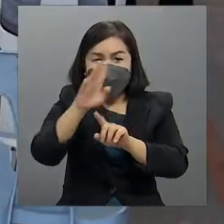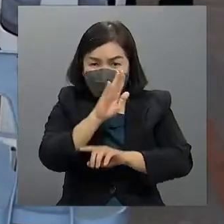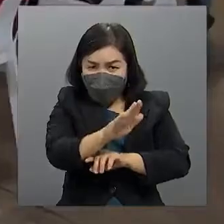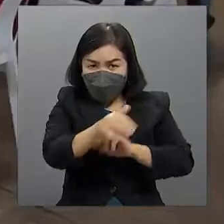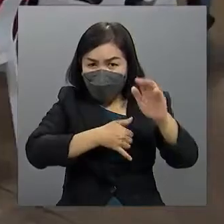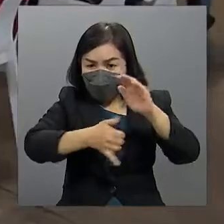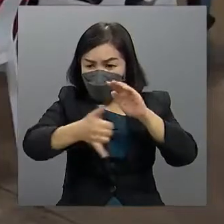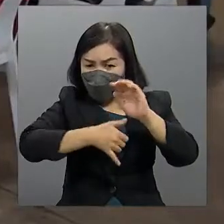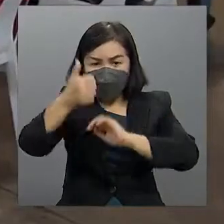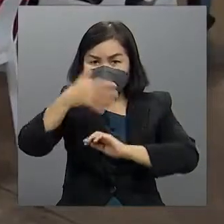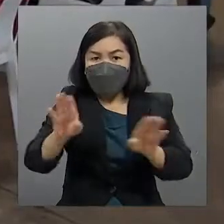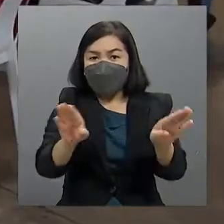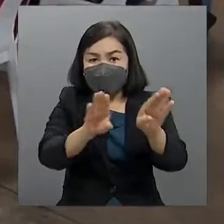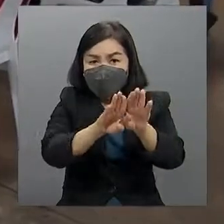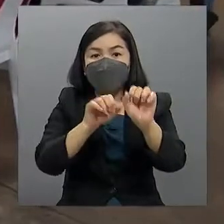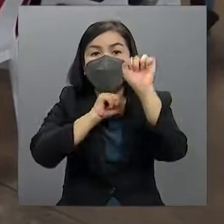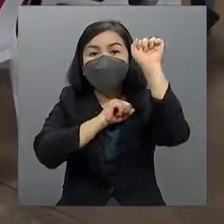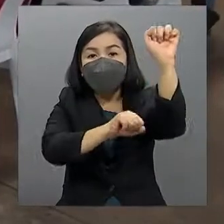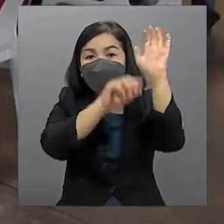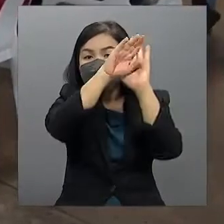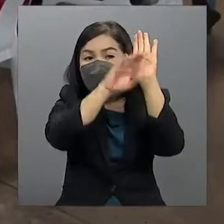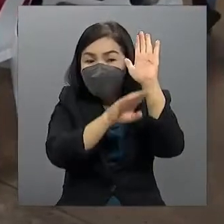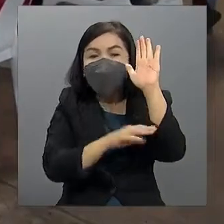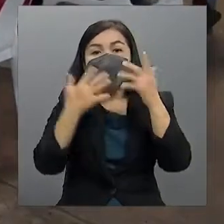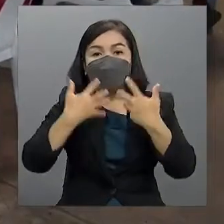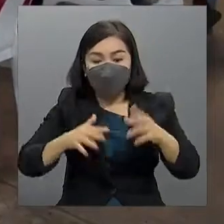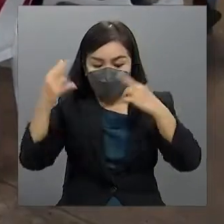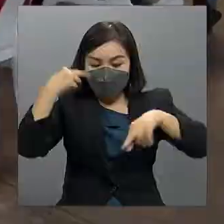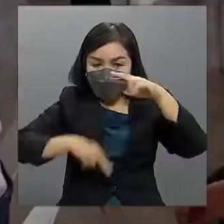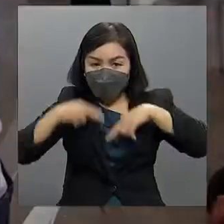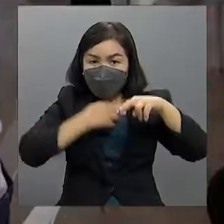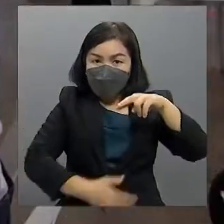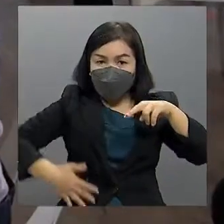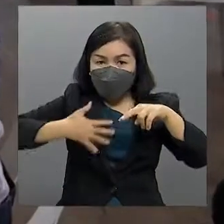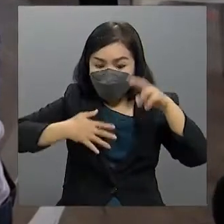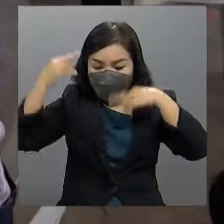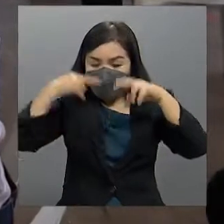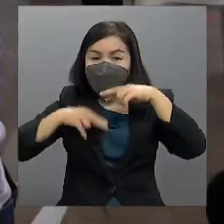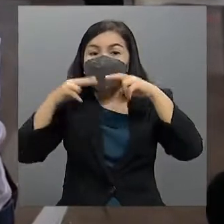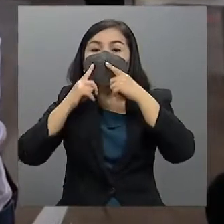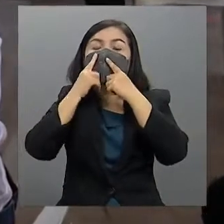าศล่วงหน้านะคะและให้ตรวจ ATK กับชาวบ้านทุกคนส่วนอุทยานแห่งชาติภูหิน